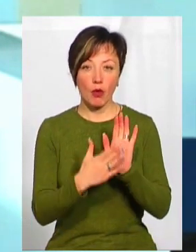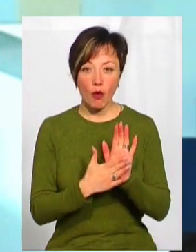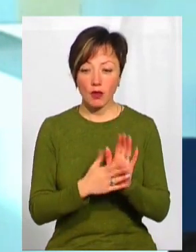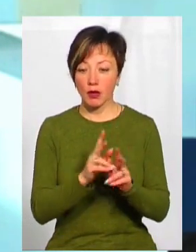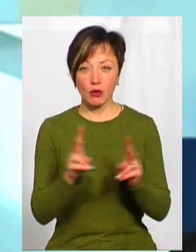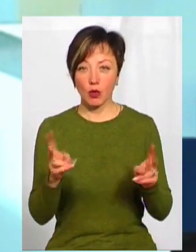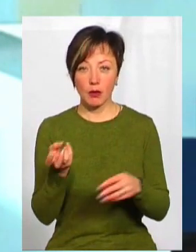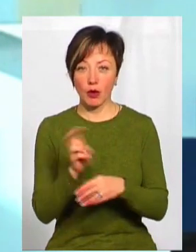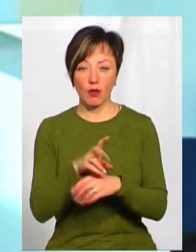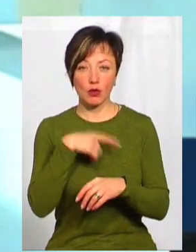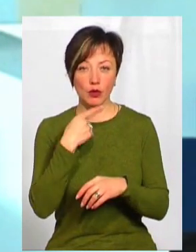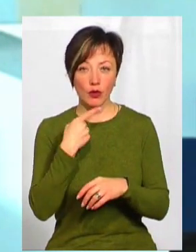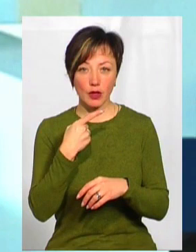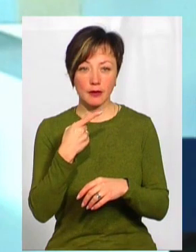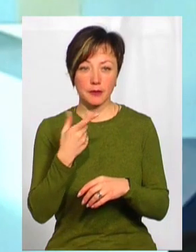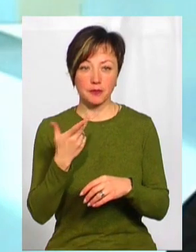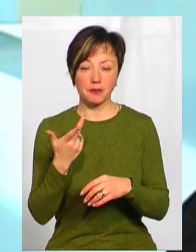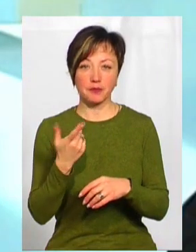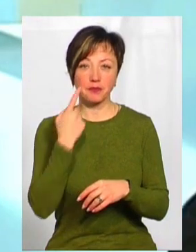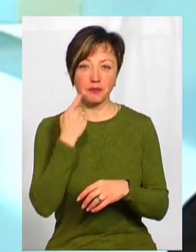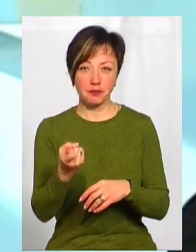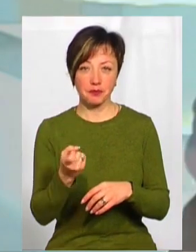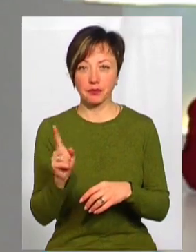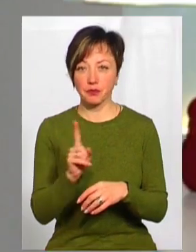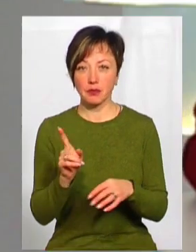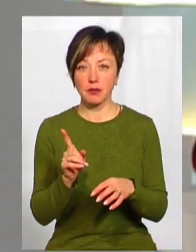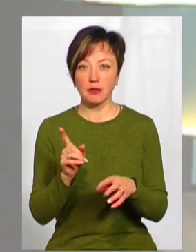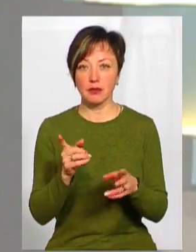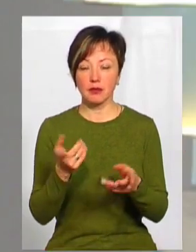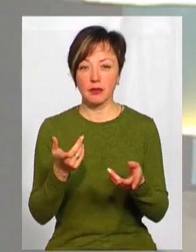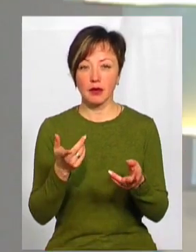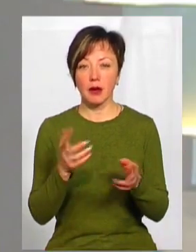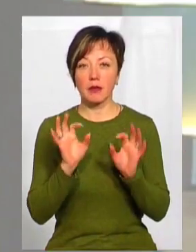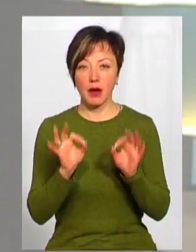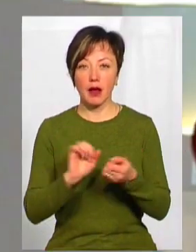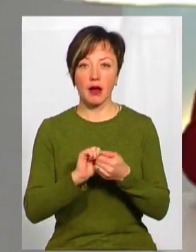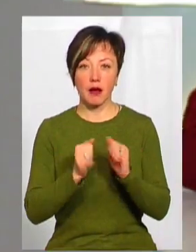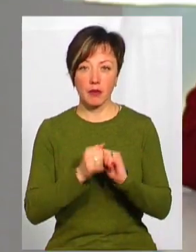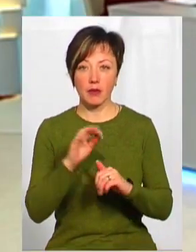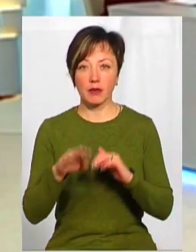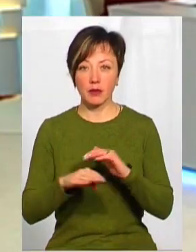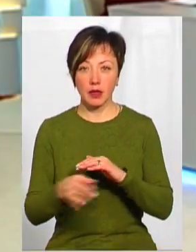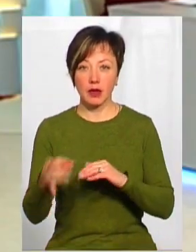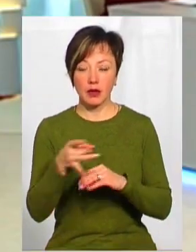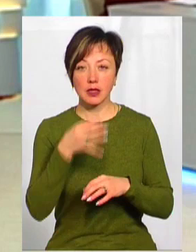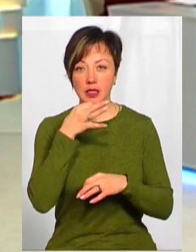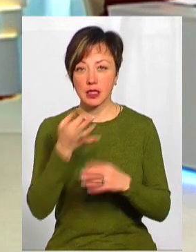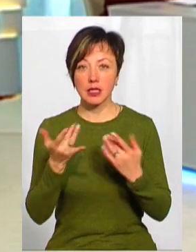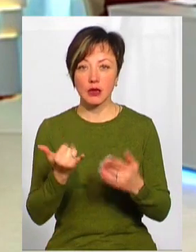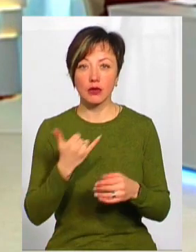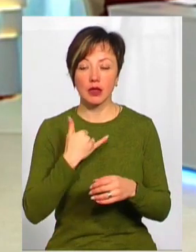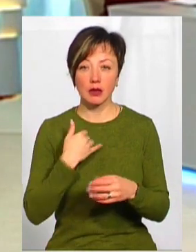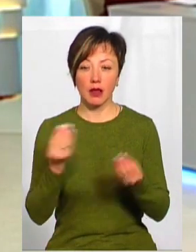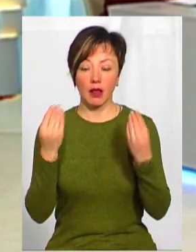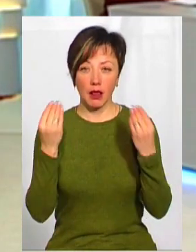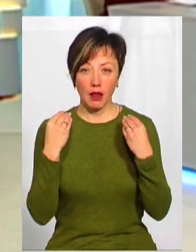і вже ніхто не приходив і не говорив. З закидами, що... Так, і правильно керівниця Кам'янеччини, вона сказала, скільки на нас